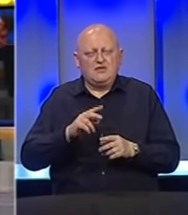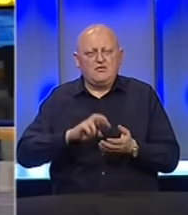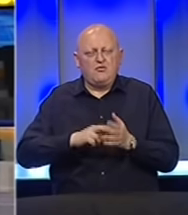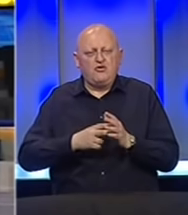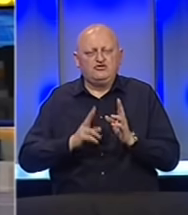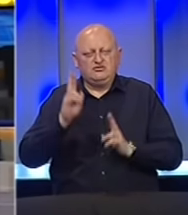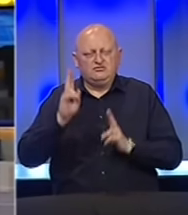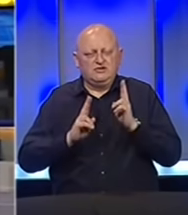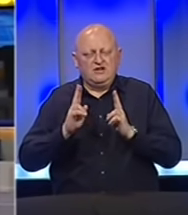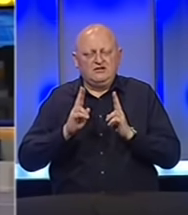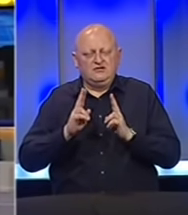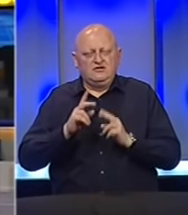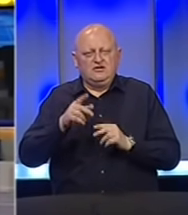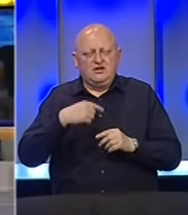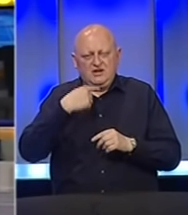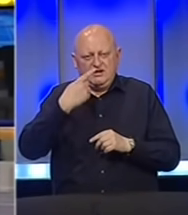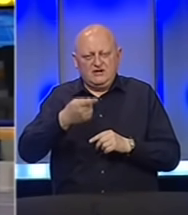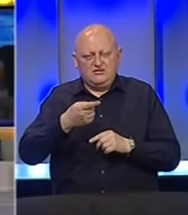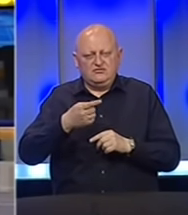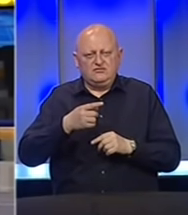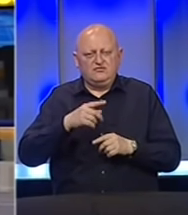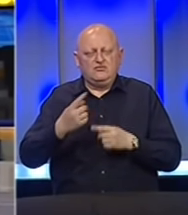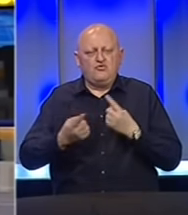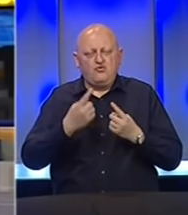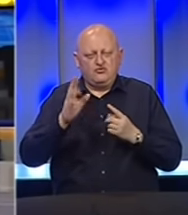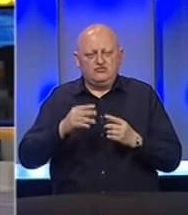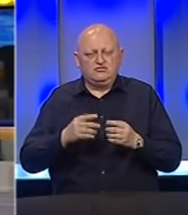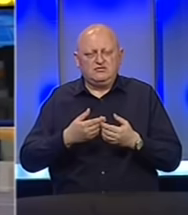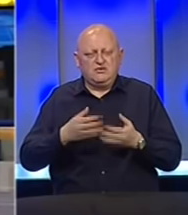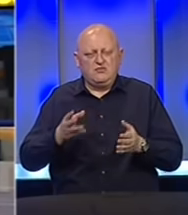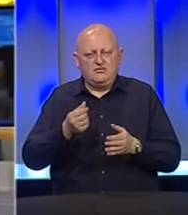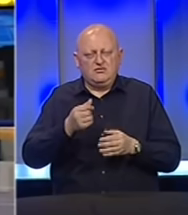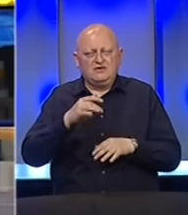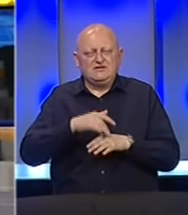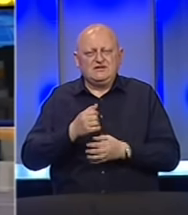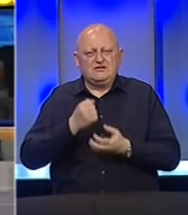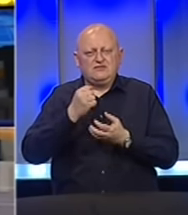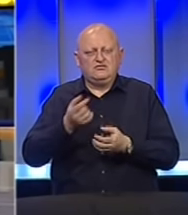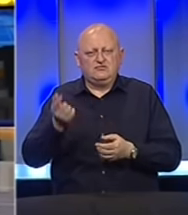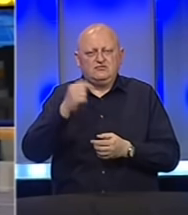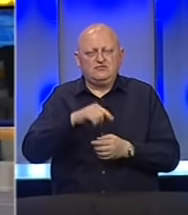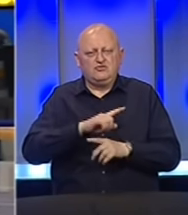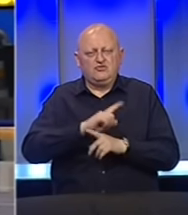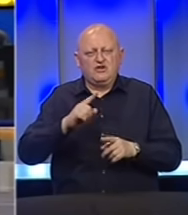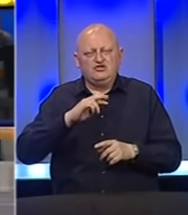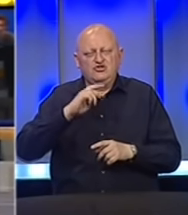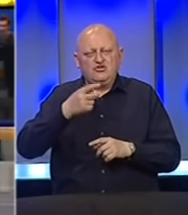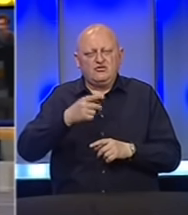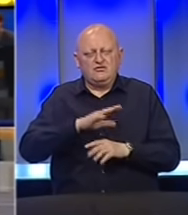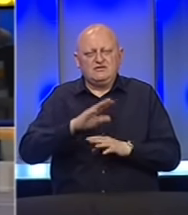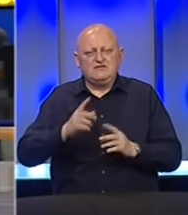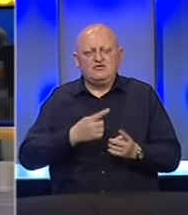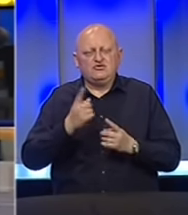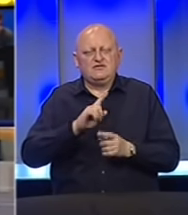političke saglasnosti. Iako je bilo rečeno da su stvoreni uslovi za deblokadu tog novca, iz Centralne banke stigao je drugačiji odgovor. Svi